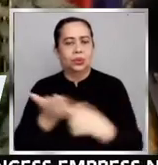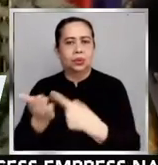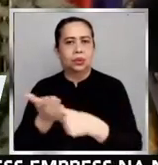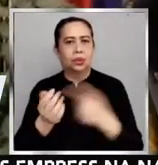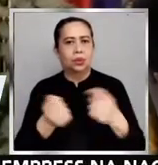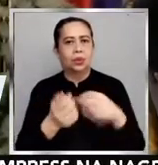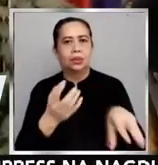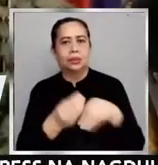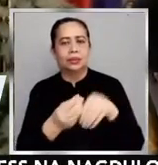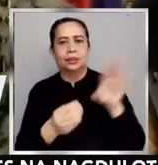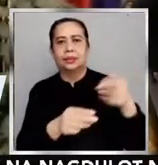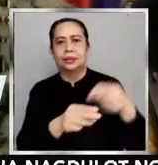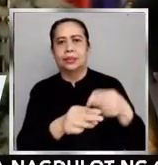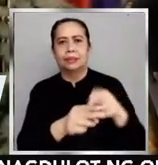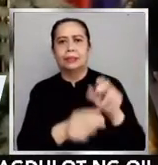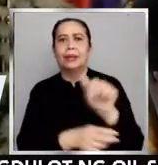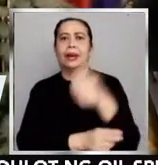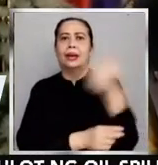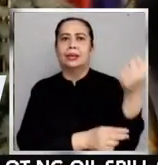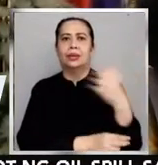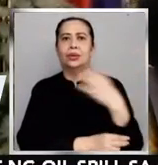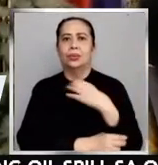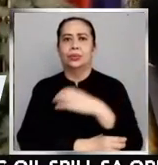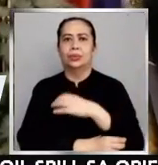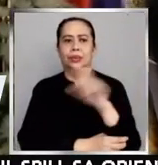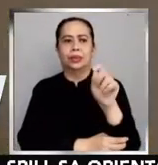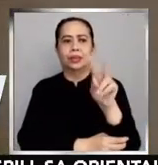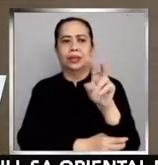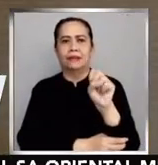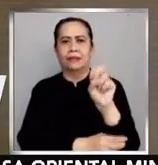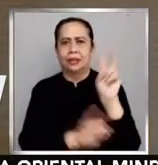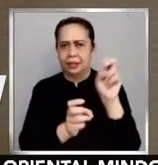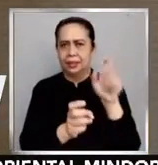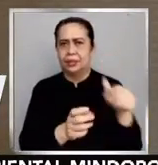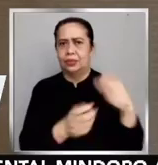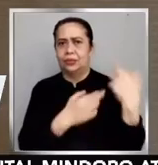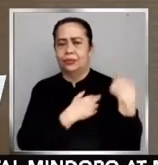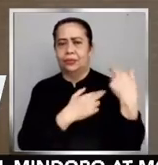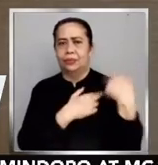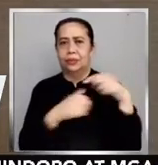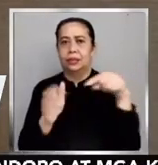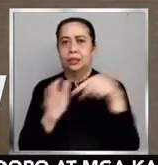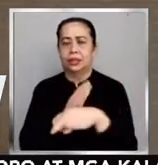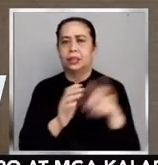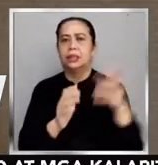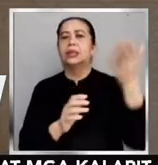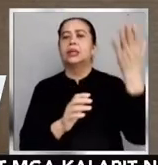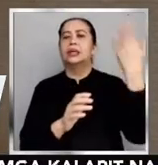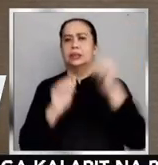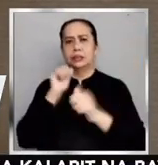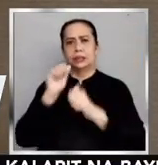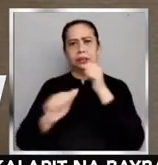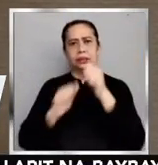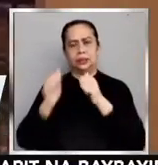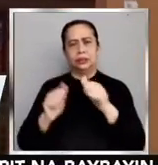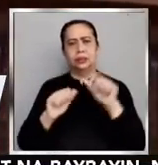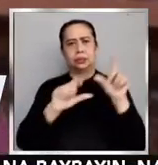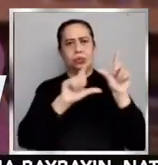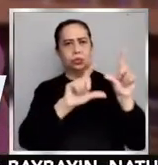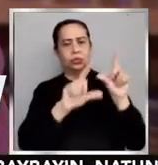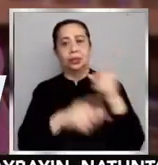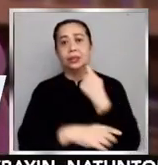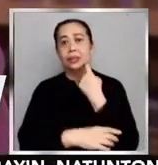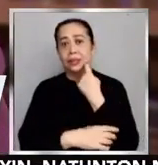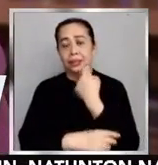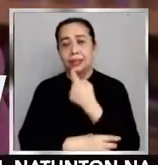ang pangalan ng isang Kong Teves bilang nasa likod umano ng krimen. Dati nang itinanggi ni Teves ang aligasyon. Kanina, sinabi ng